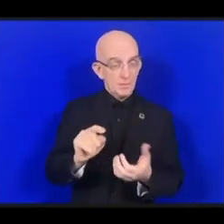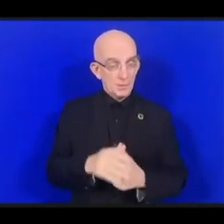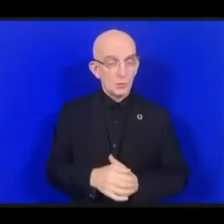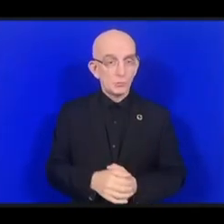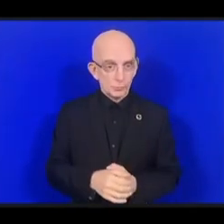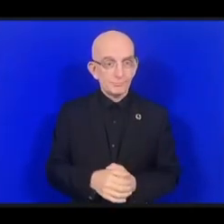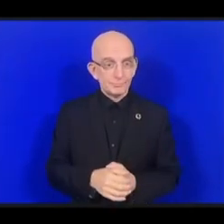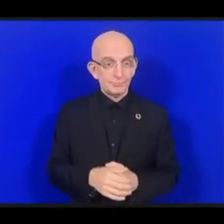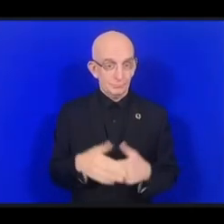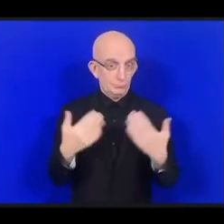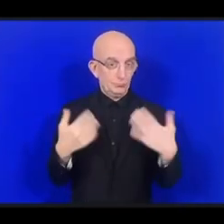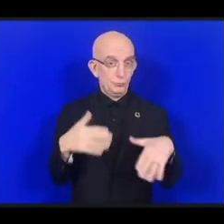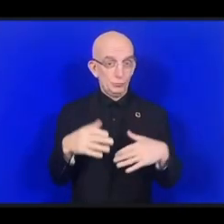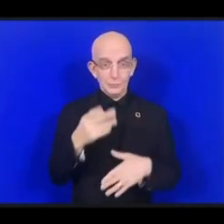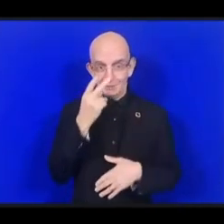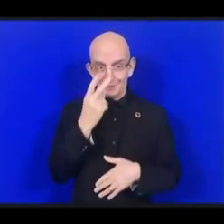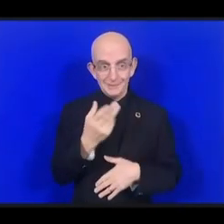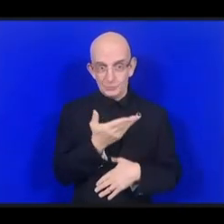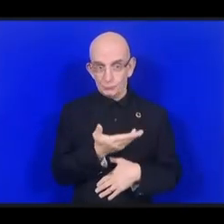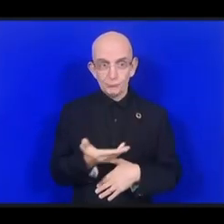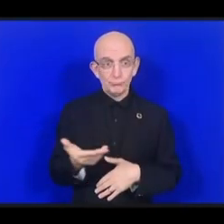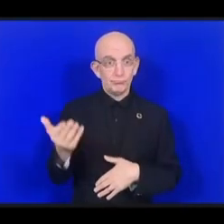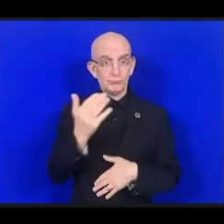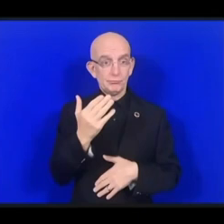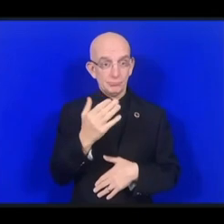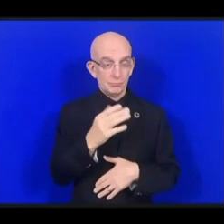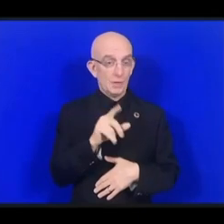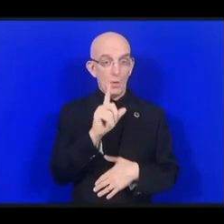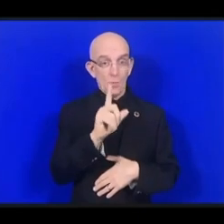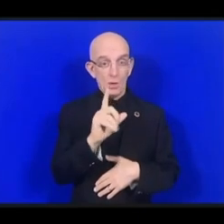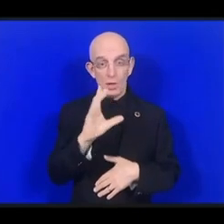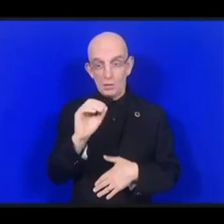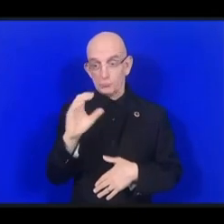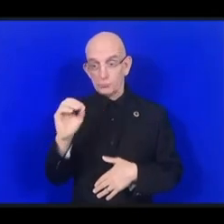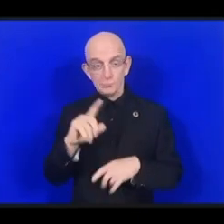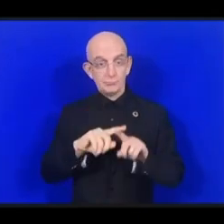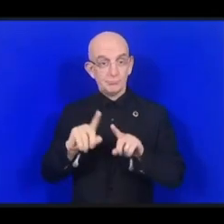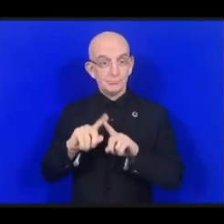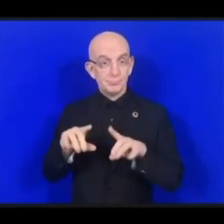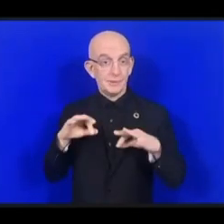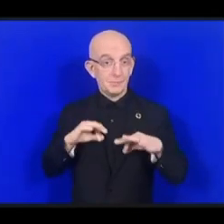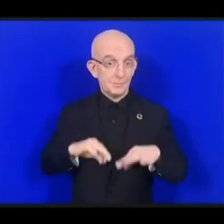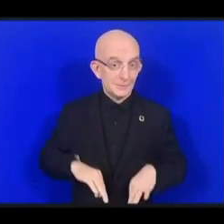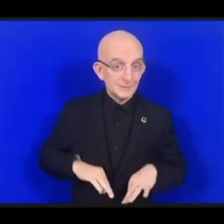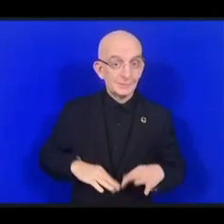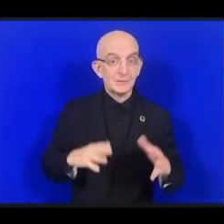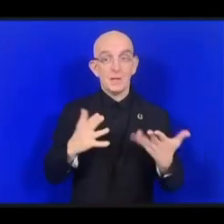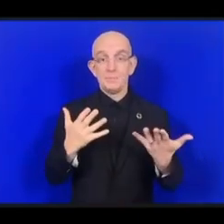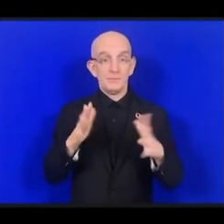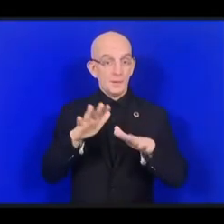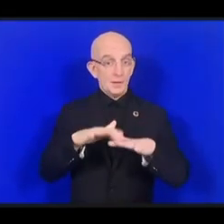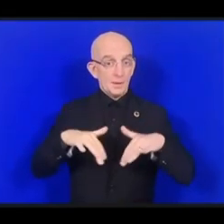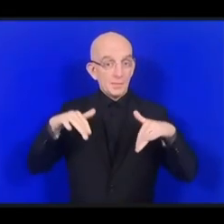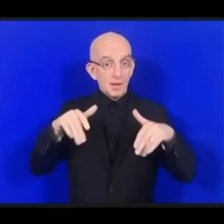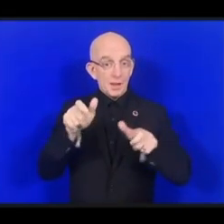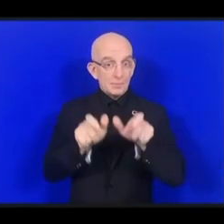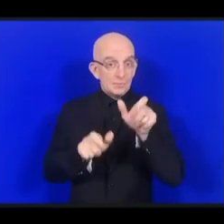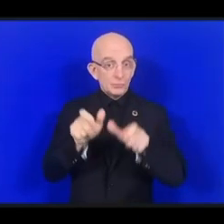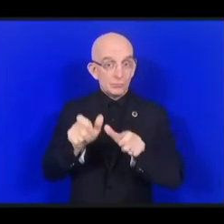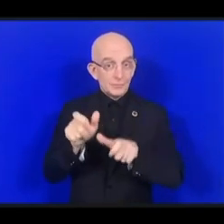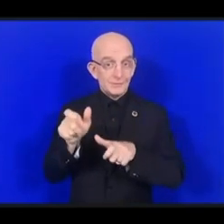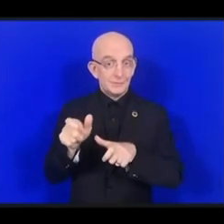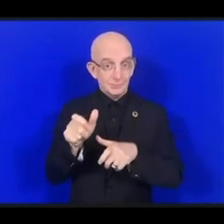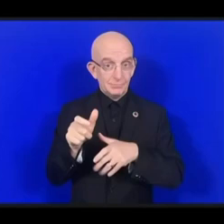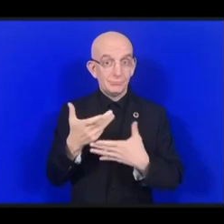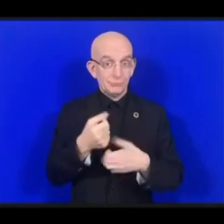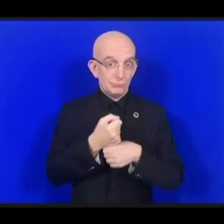国会議員経営責任者そして女性や若者を含む多様なコミュニティを代表するあらゆるレベル